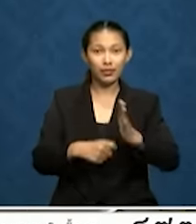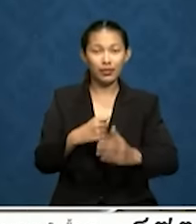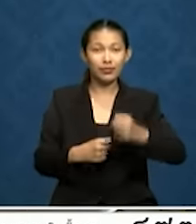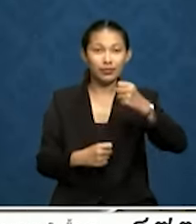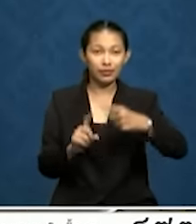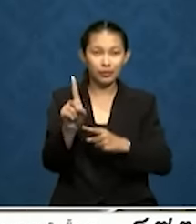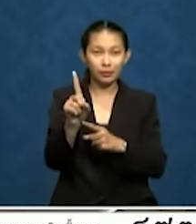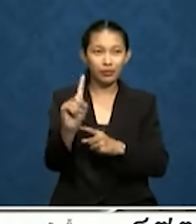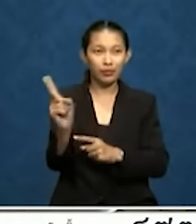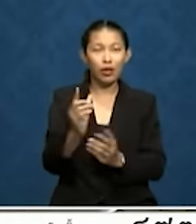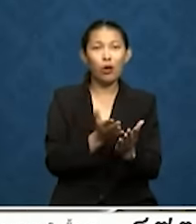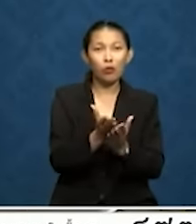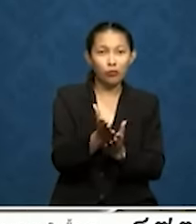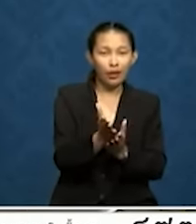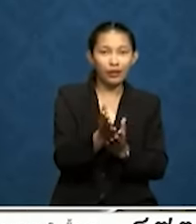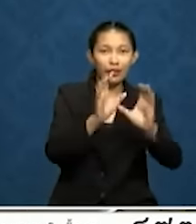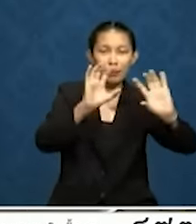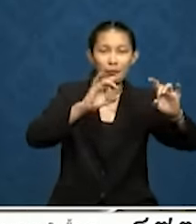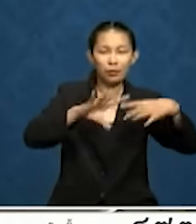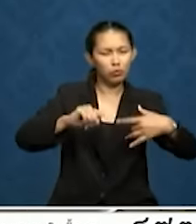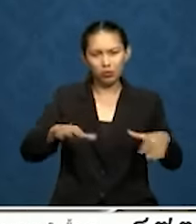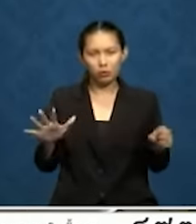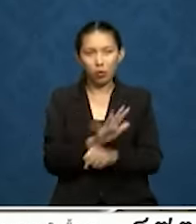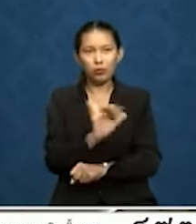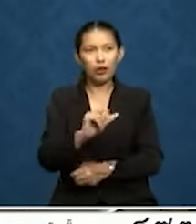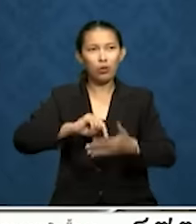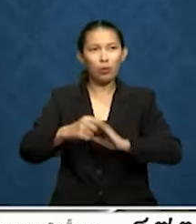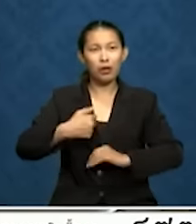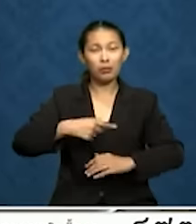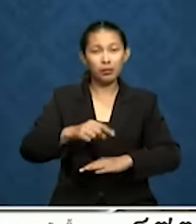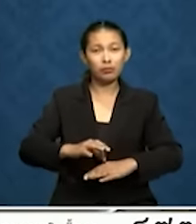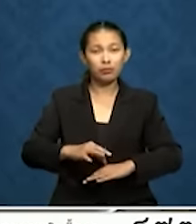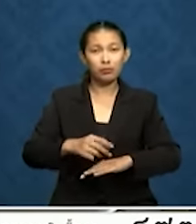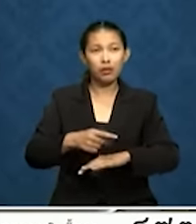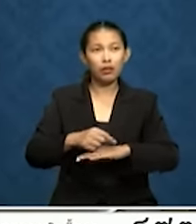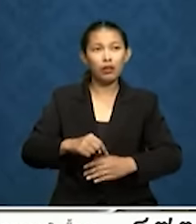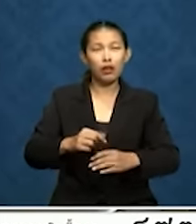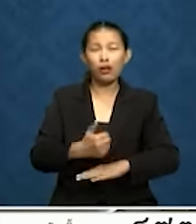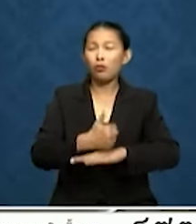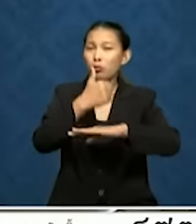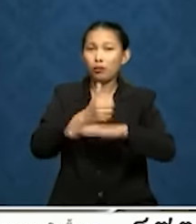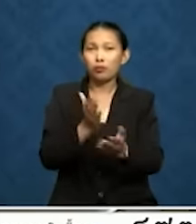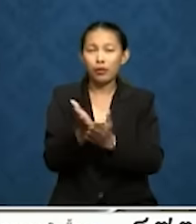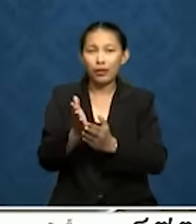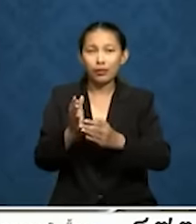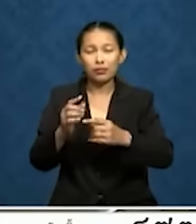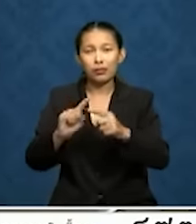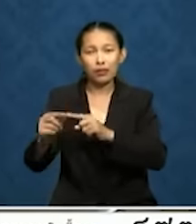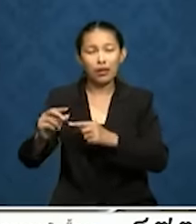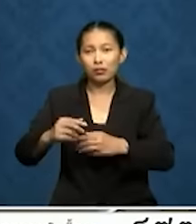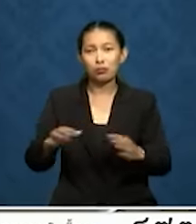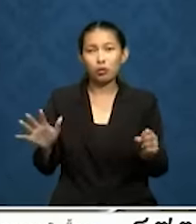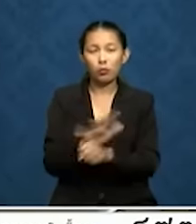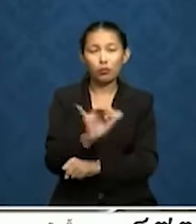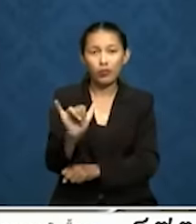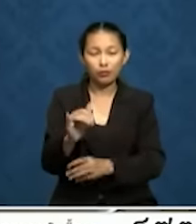อกว่าฝ่ายค้านยังไม่สมบูรณ์ซึ่งผมก็อนุมานว่าหมายความว่ายังไม่ได้มีการแต่งตั้งผู้นำฝ่ายค้านอย่างเป็นทางการเหตุผลที่2เนี่ยท่